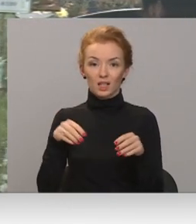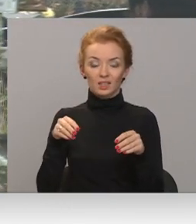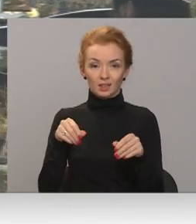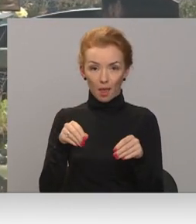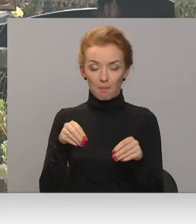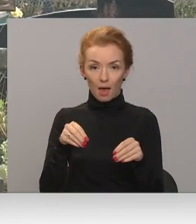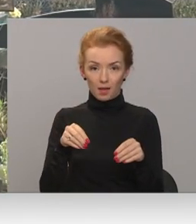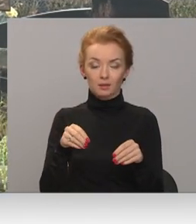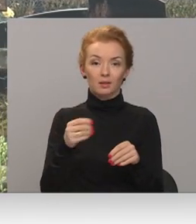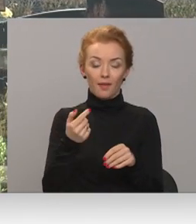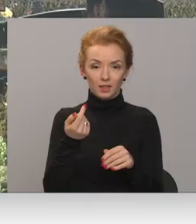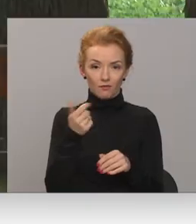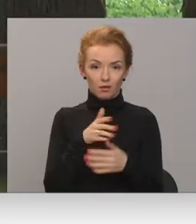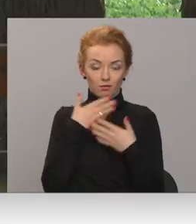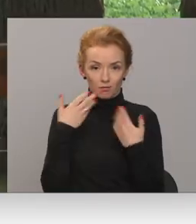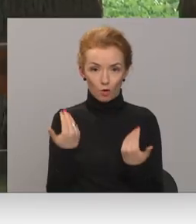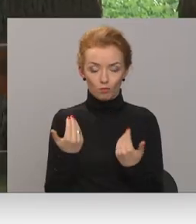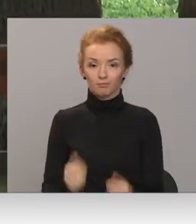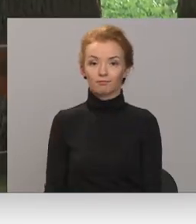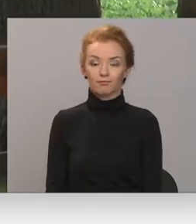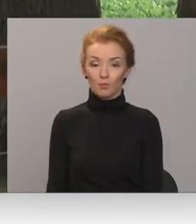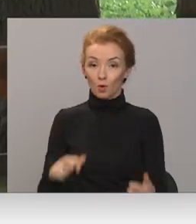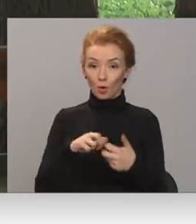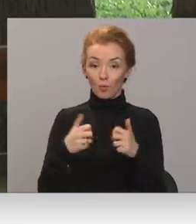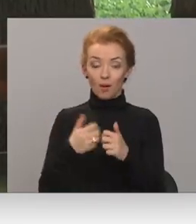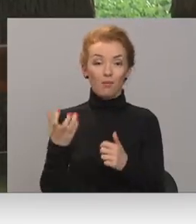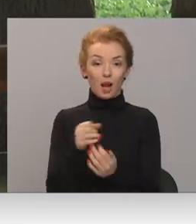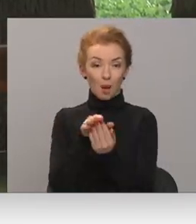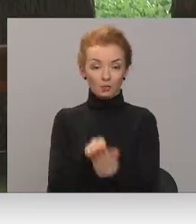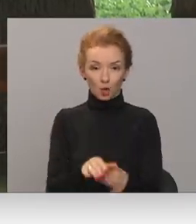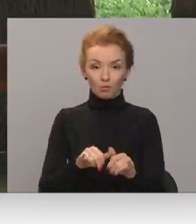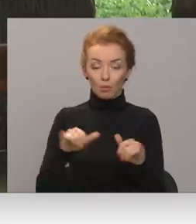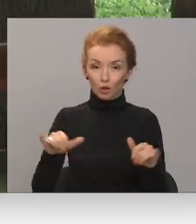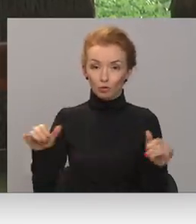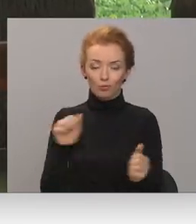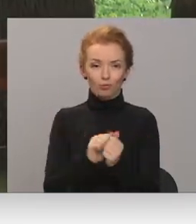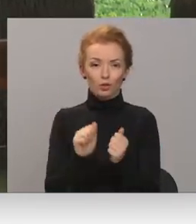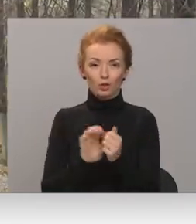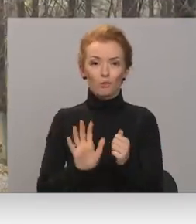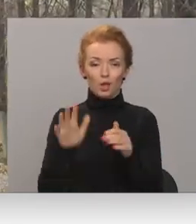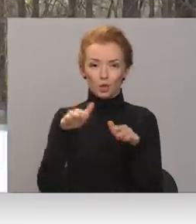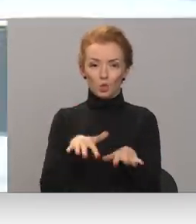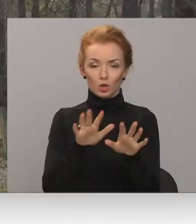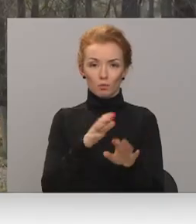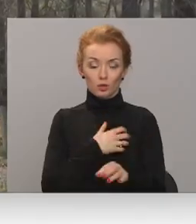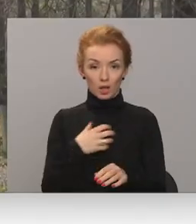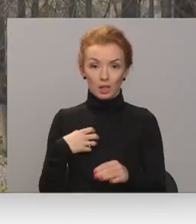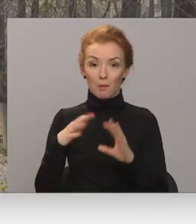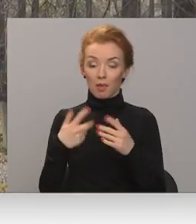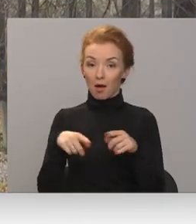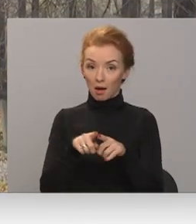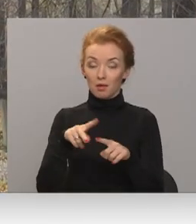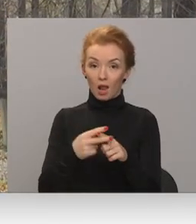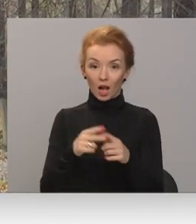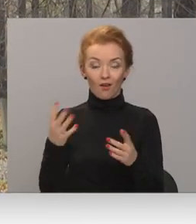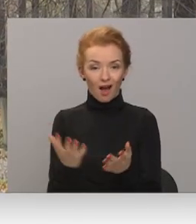tam vairs īsti nav. Problēmas ar kapsētu paplašināšanu visbiežāk ir pie jūras pašvaldībās, tomēr arī Jelgavā